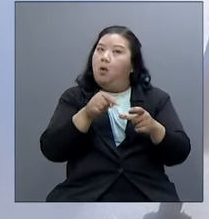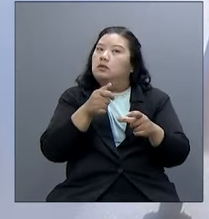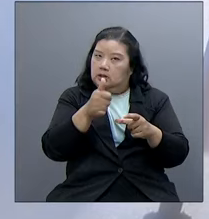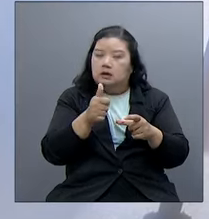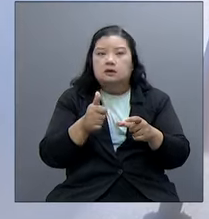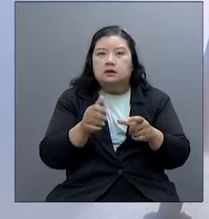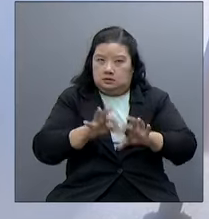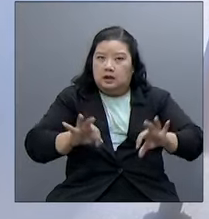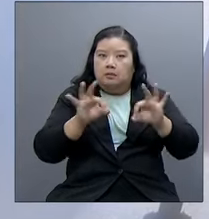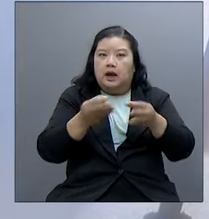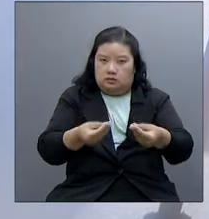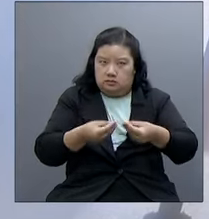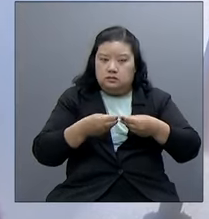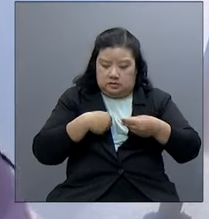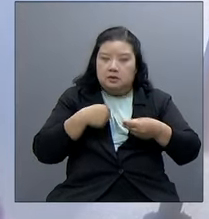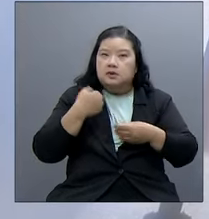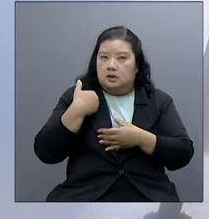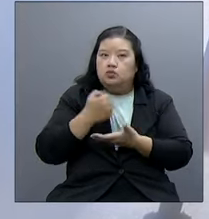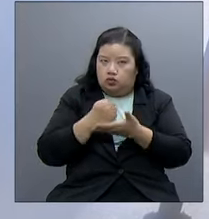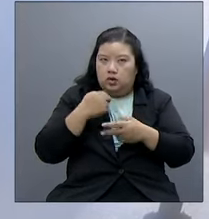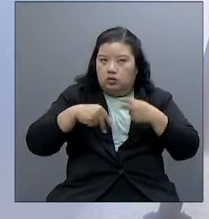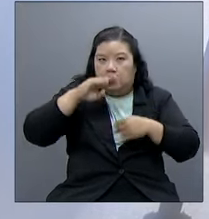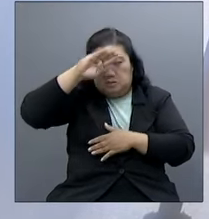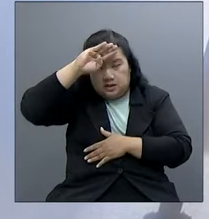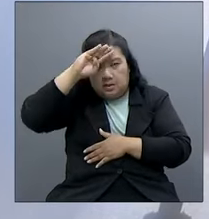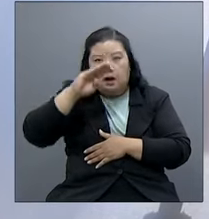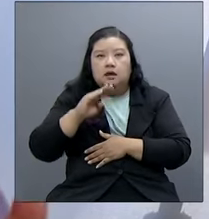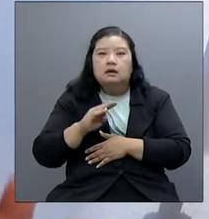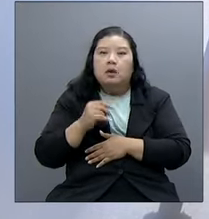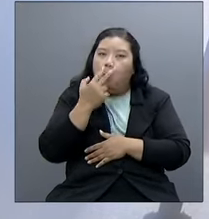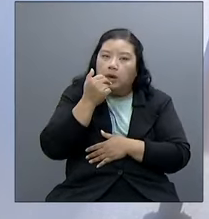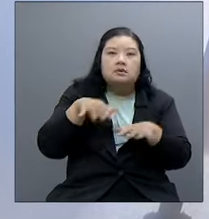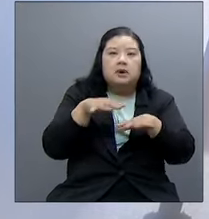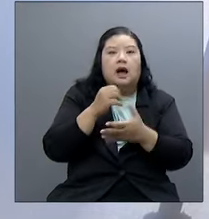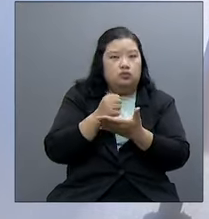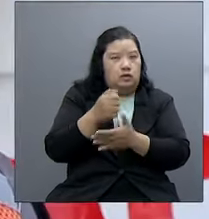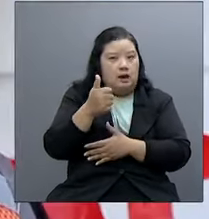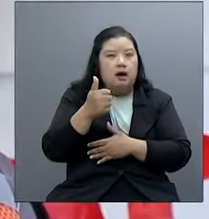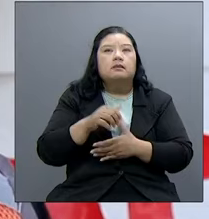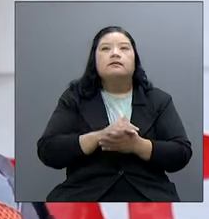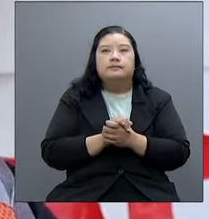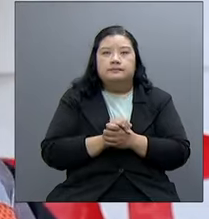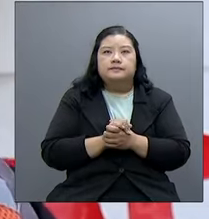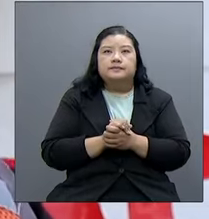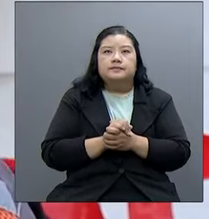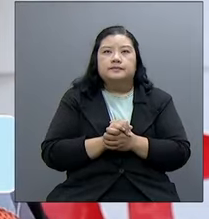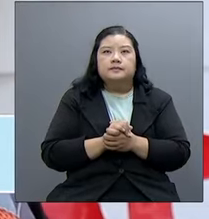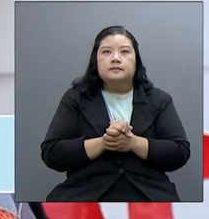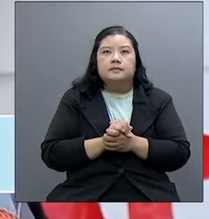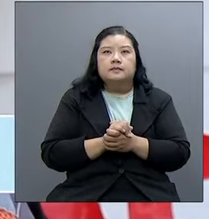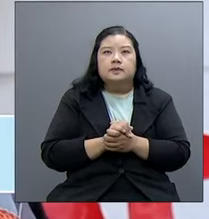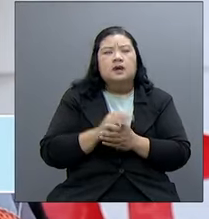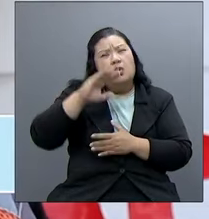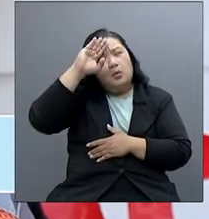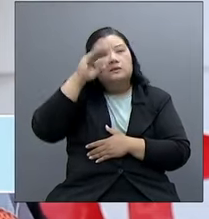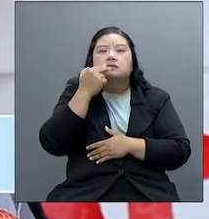มากทำใหเราสามารทจะรกษาโรคไรอะไรที่เบiendeให้เราได้เปอย่ดีแต่อย่ทเป น้อย